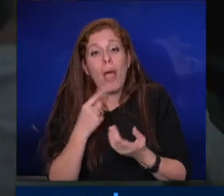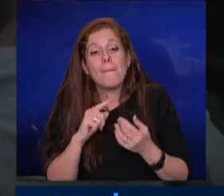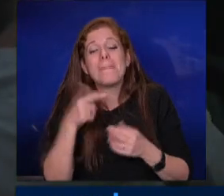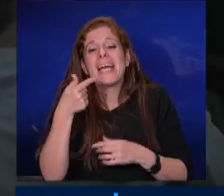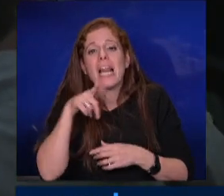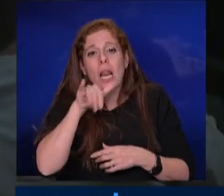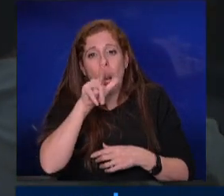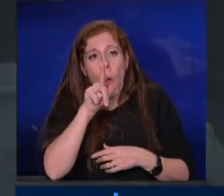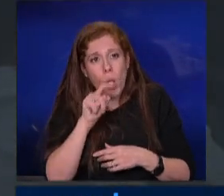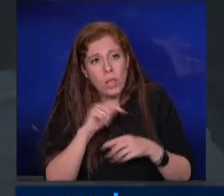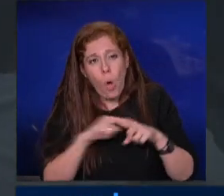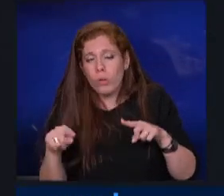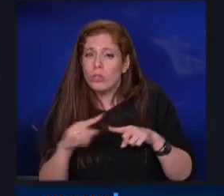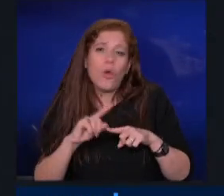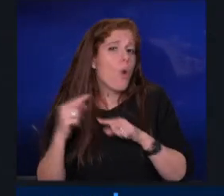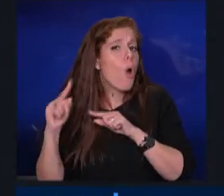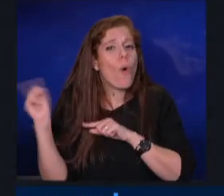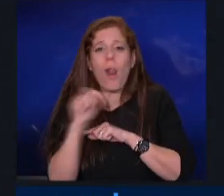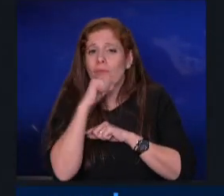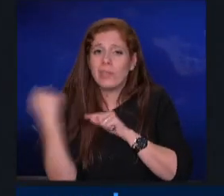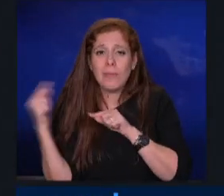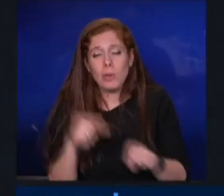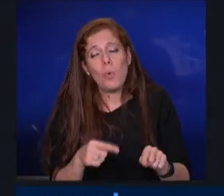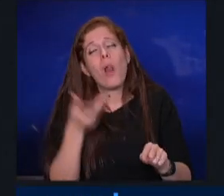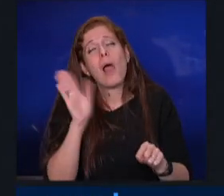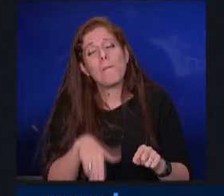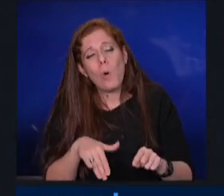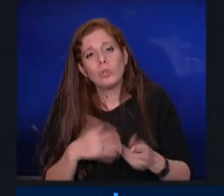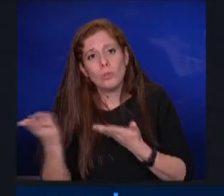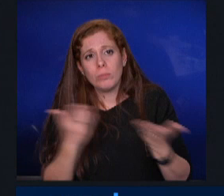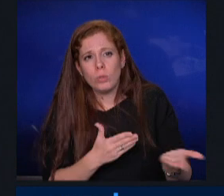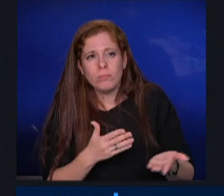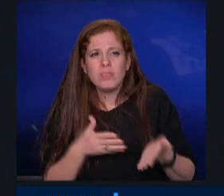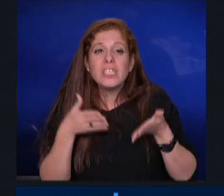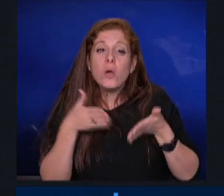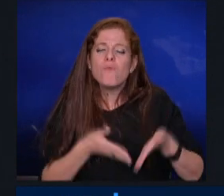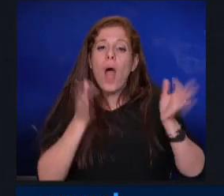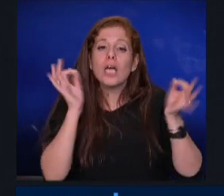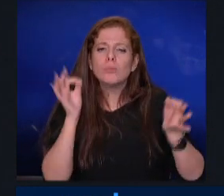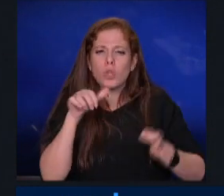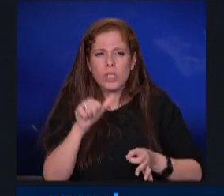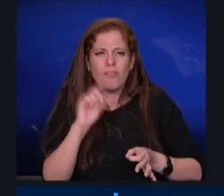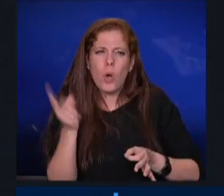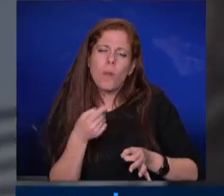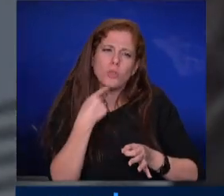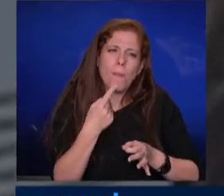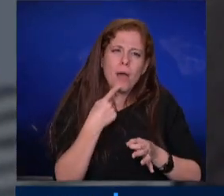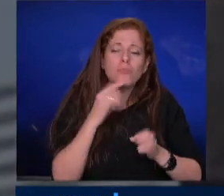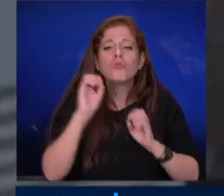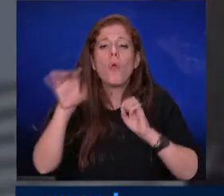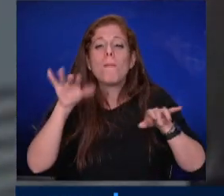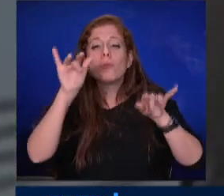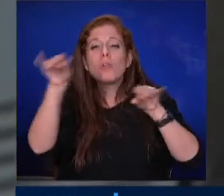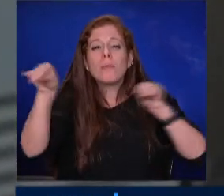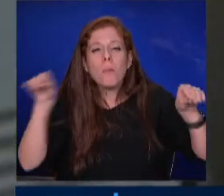כל הוותיקים אף שהוזמנו. זאת קבורה רשמית של האוסינט, וכל הדיבורים על פריסה מחדש הם ביטוי מכובס לכך. אמרה